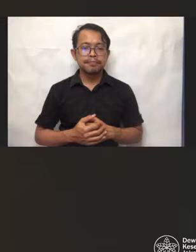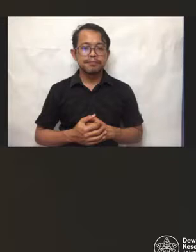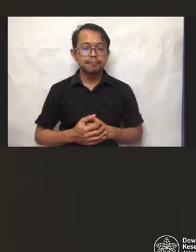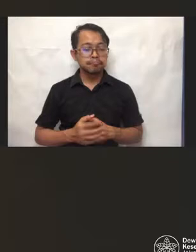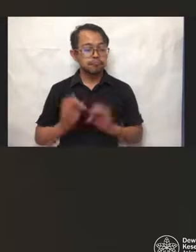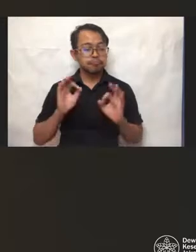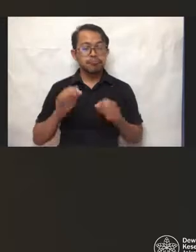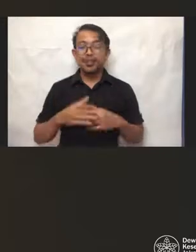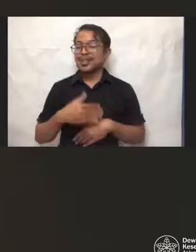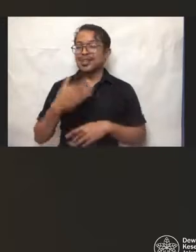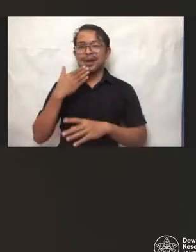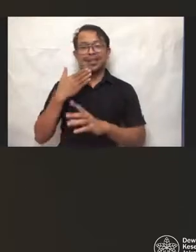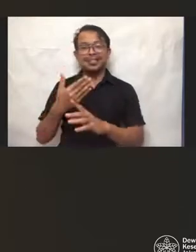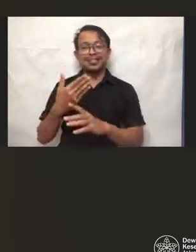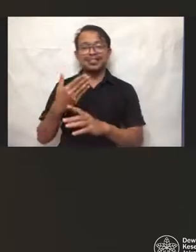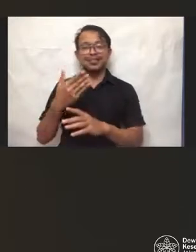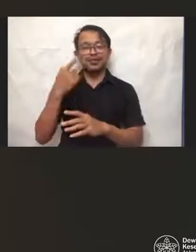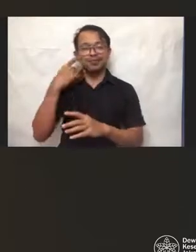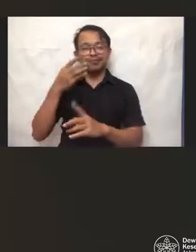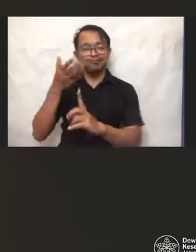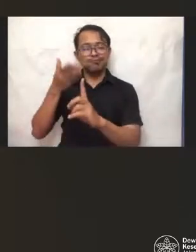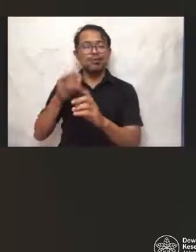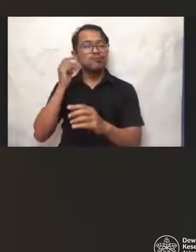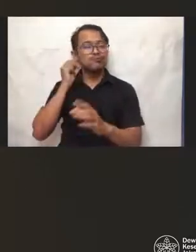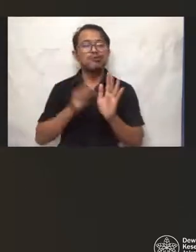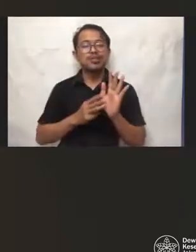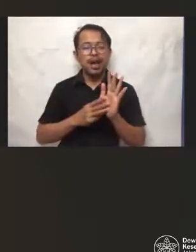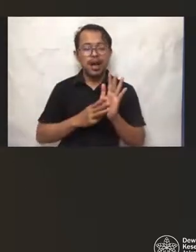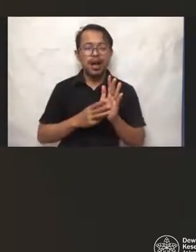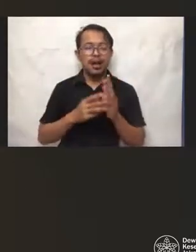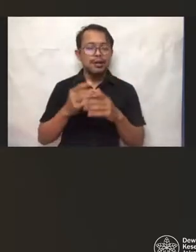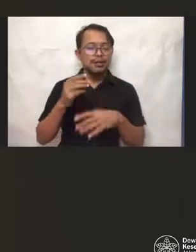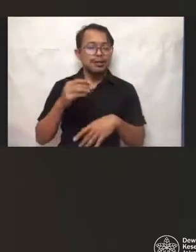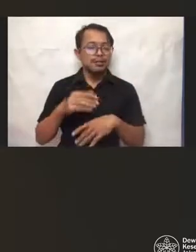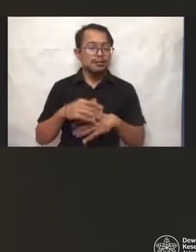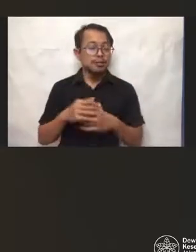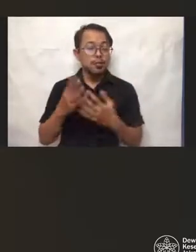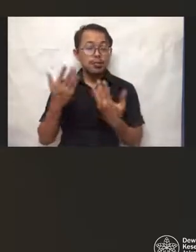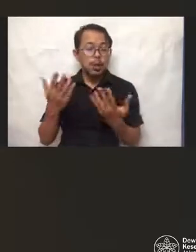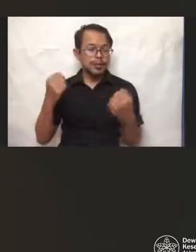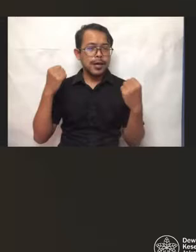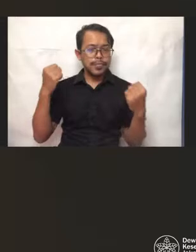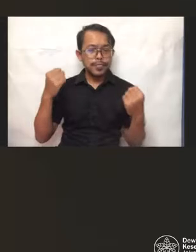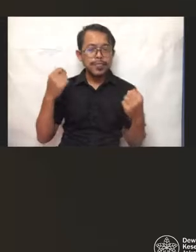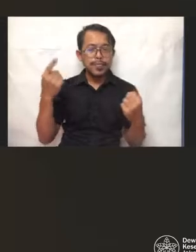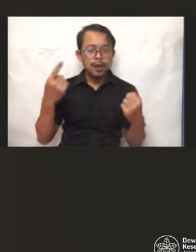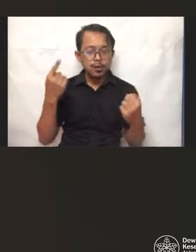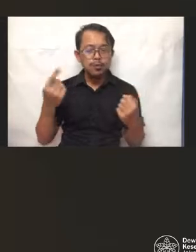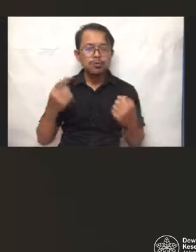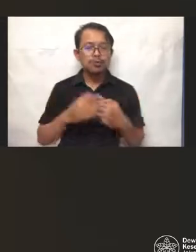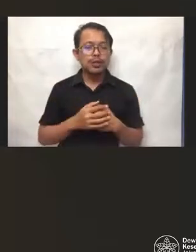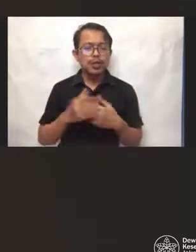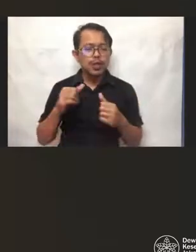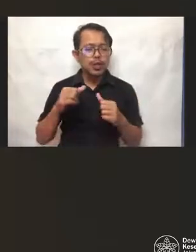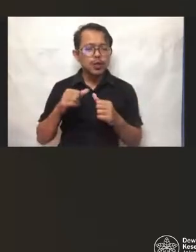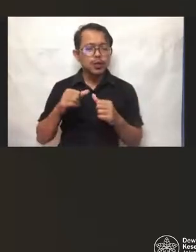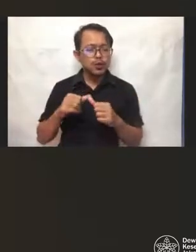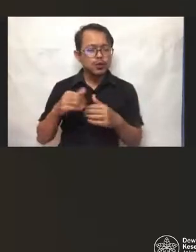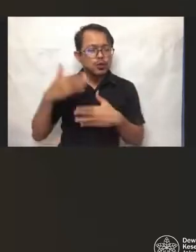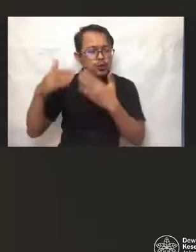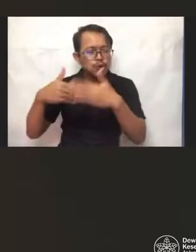Sekali lagi terima kasih banyak Profesor Dr. Musdah Mulia, sehat terus, selalu berkarya. Hadirin